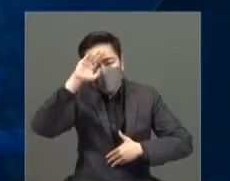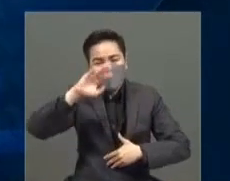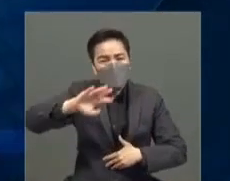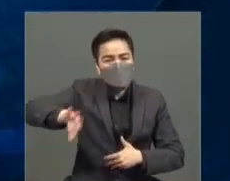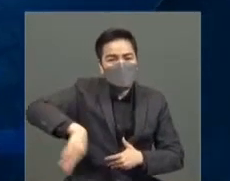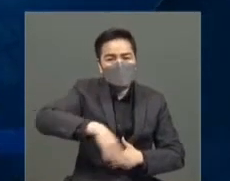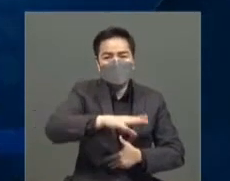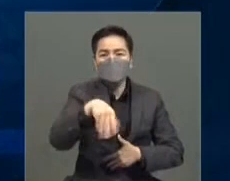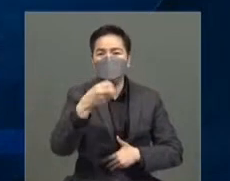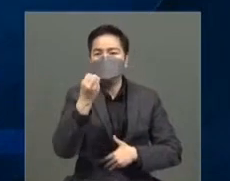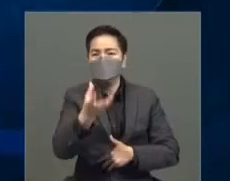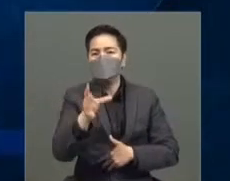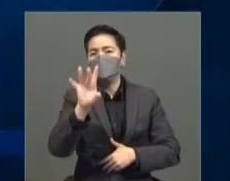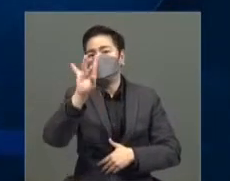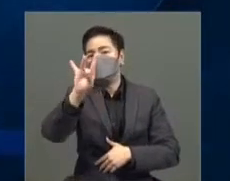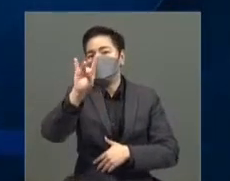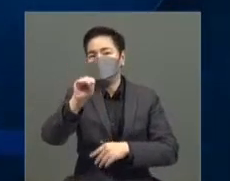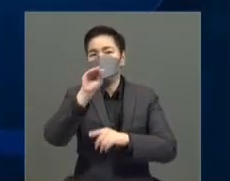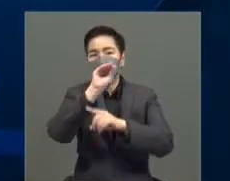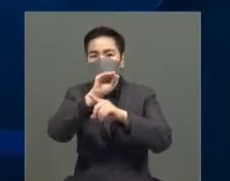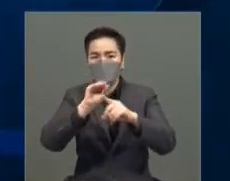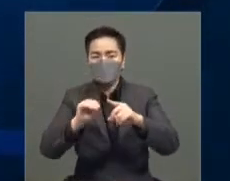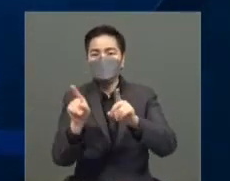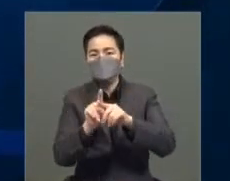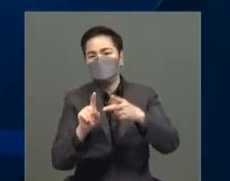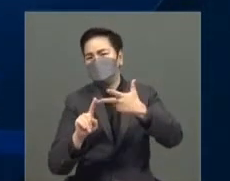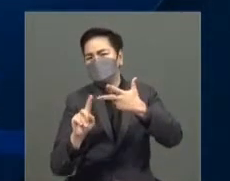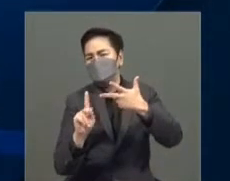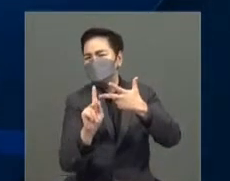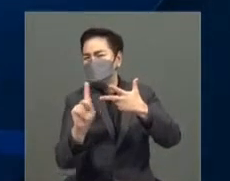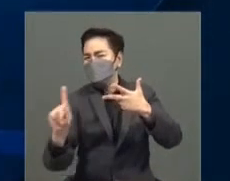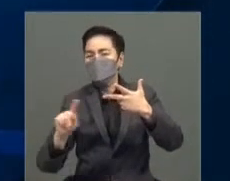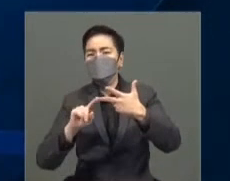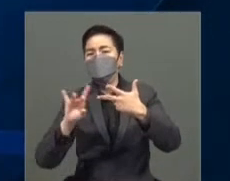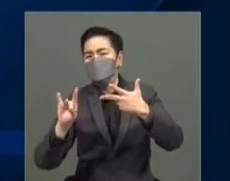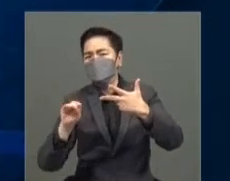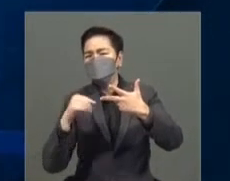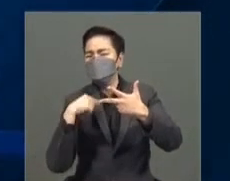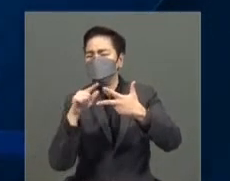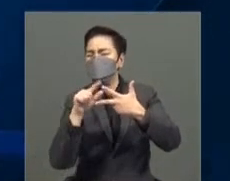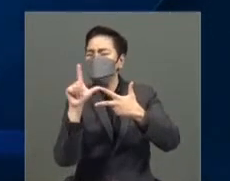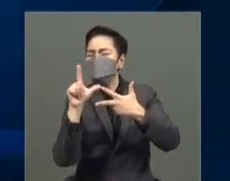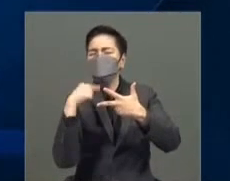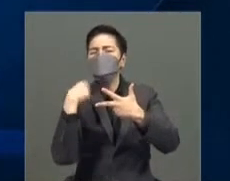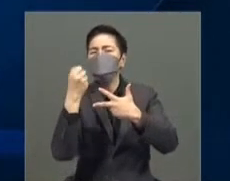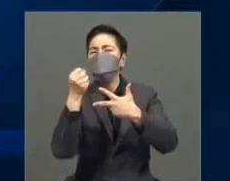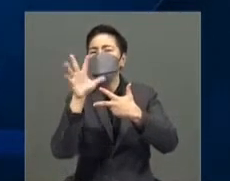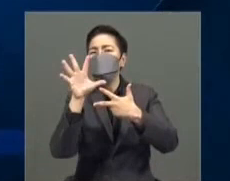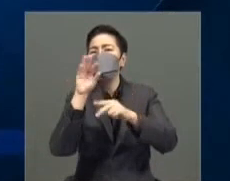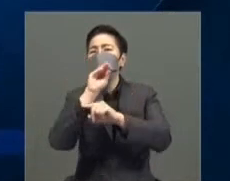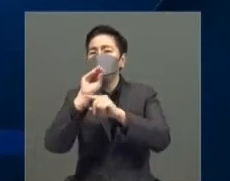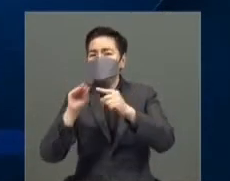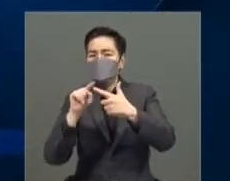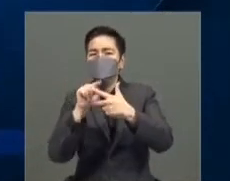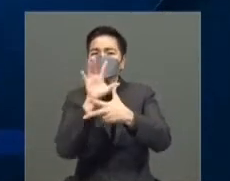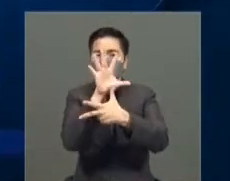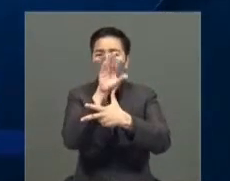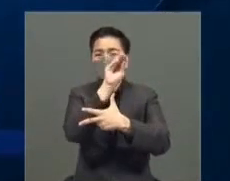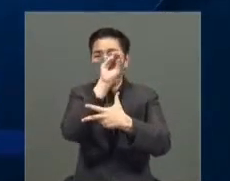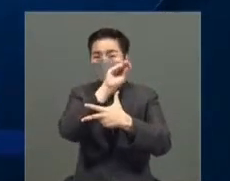หญ่ 80% เป็นผู้มีอาการระดับเขียวมีเหลืองบ้าง 15% แดงสักประม